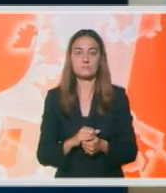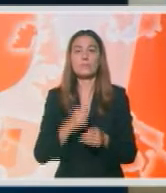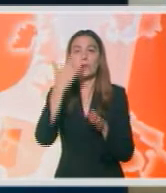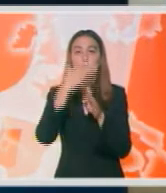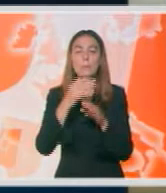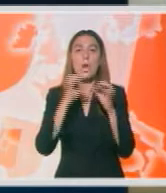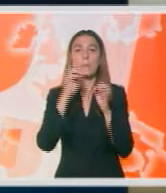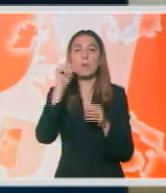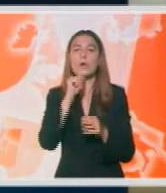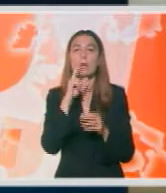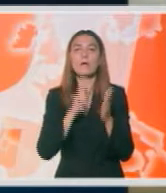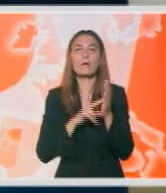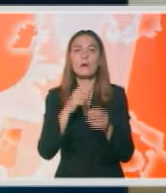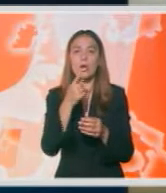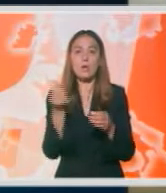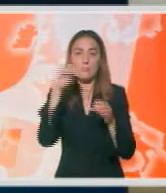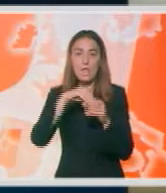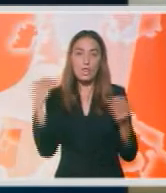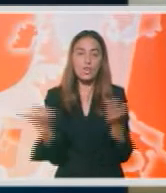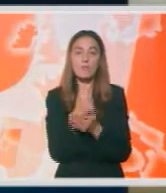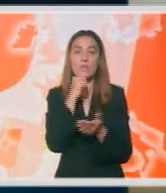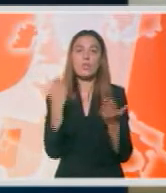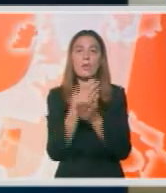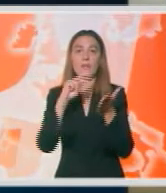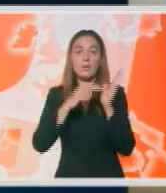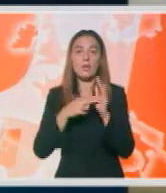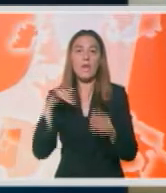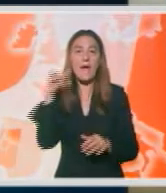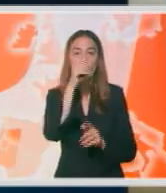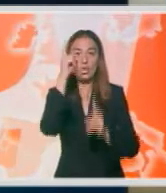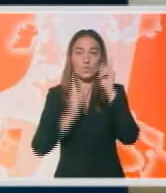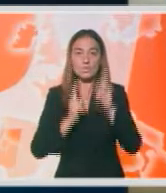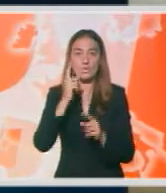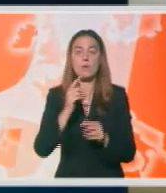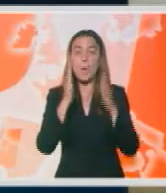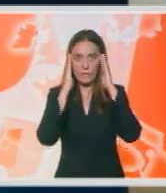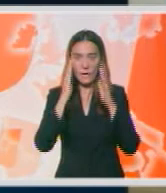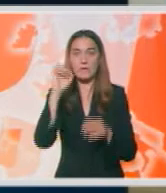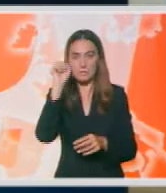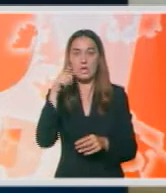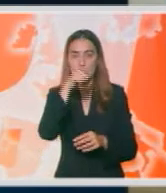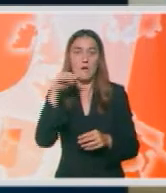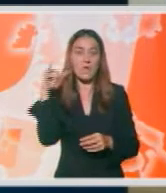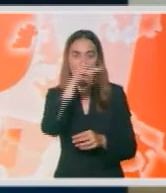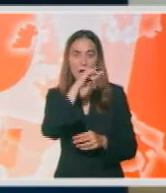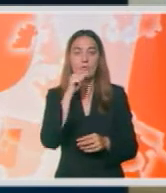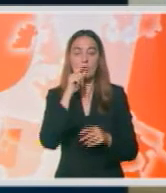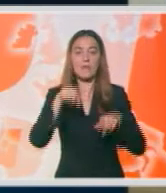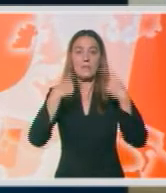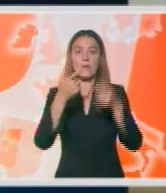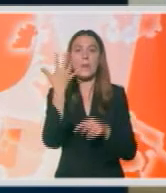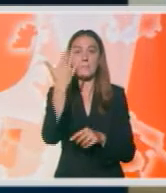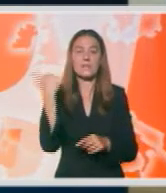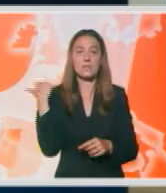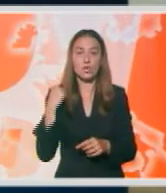Kompanija Boeing je ona koja uvodi inovacije i nove tehnologije u avioindustriju. Uveravam vas da će ovaj avion leteti u narednih